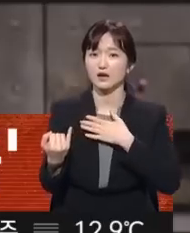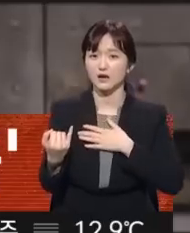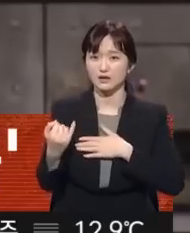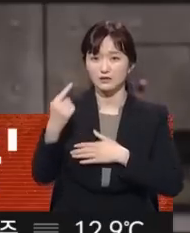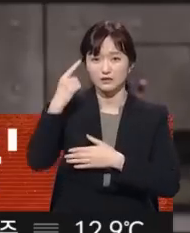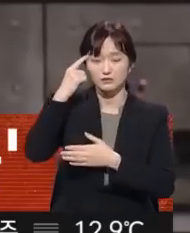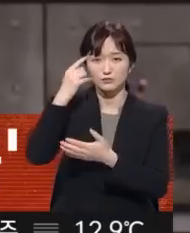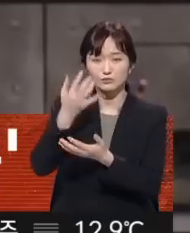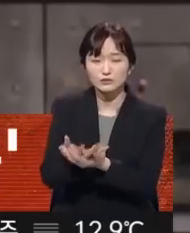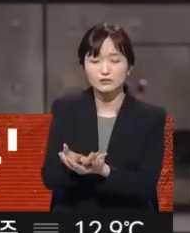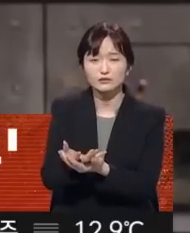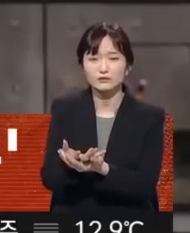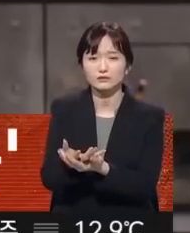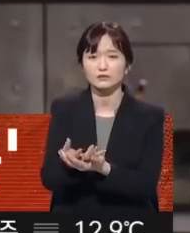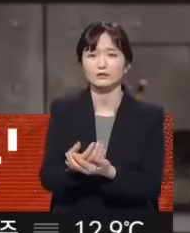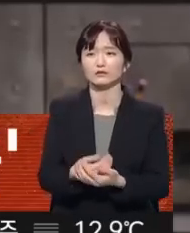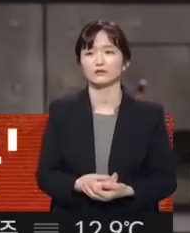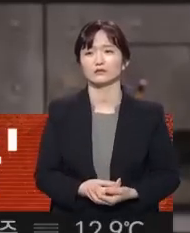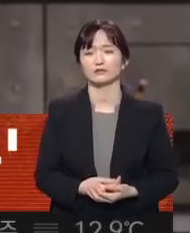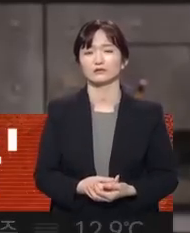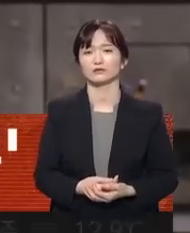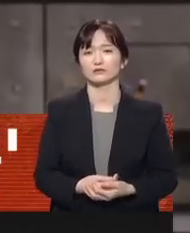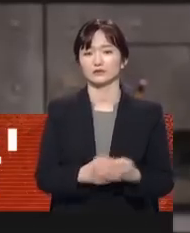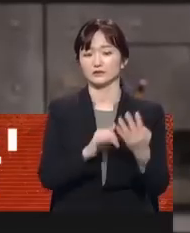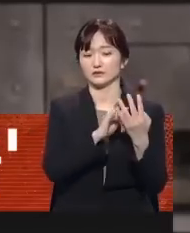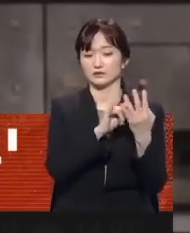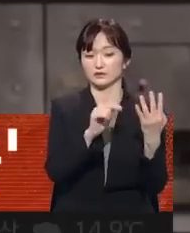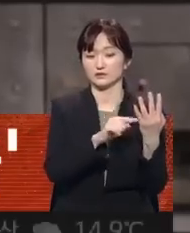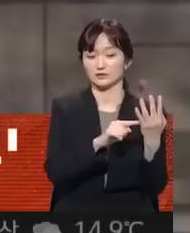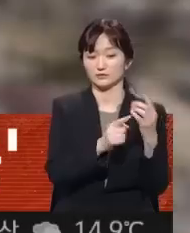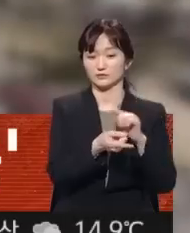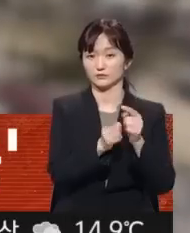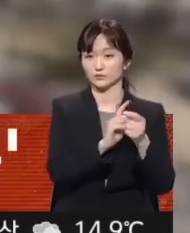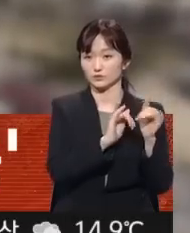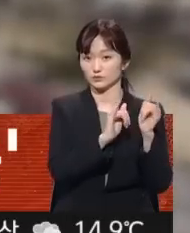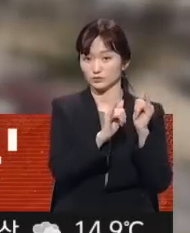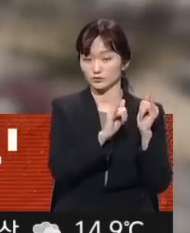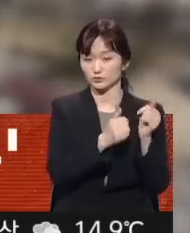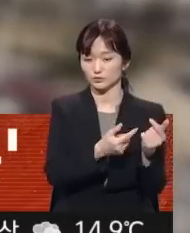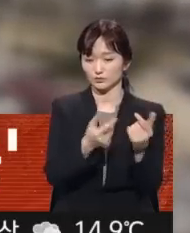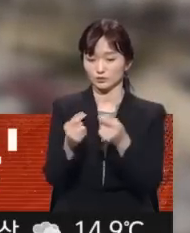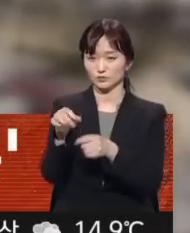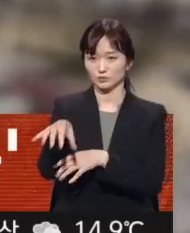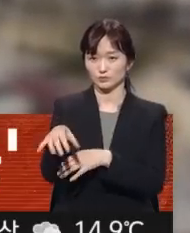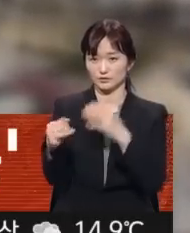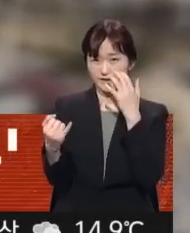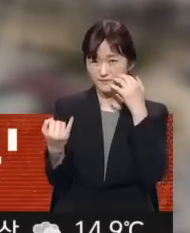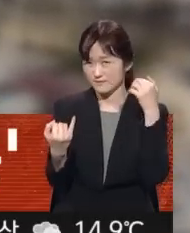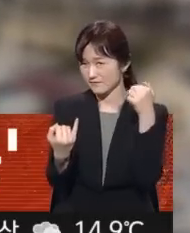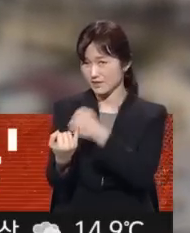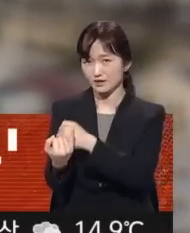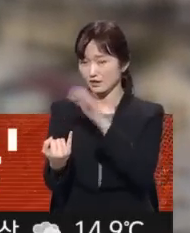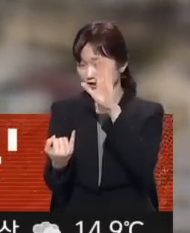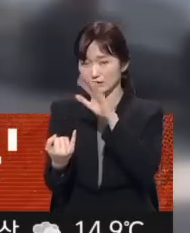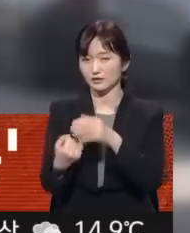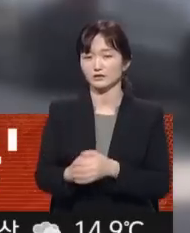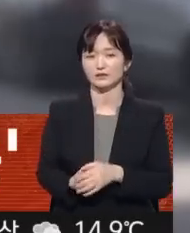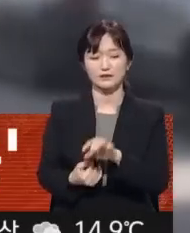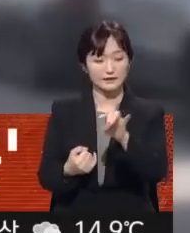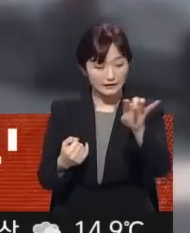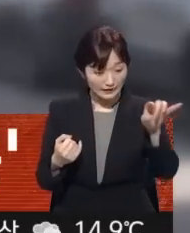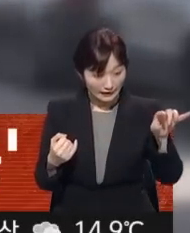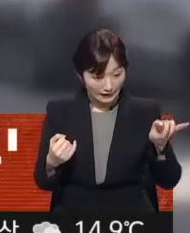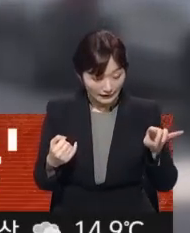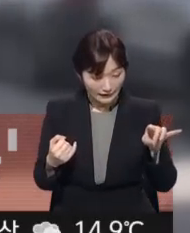충격을 주고 있는데 더 놀라운 것은이 4명이 서로 연락하거나 같은 장소에서 한 건 아닙니다 서로서로 개별적으로